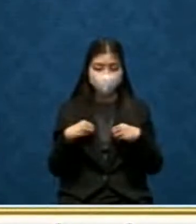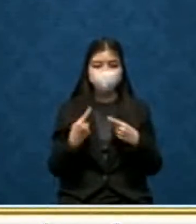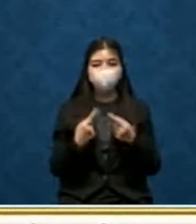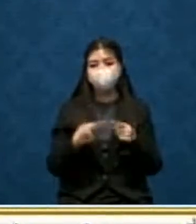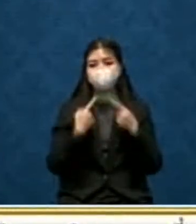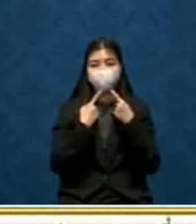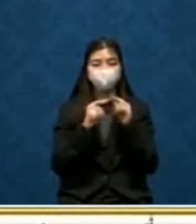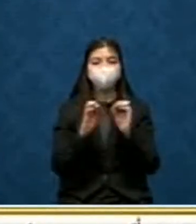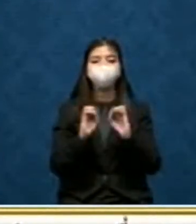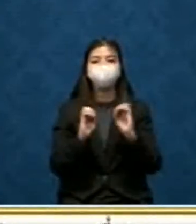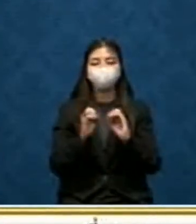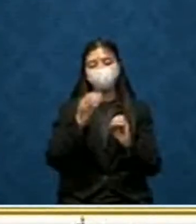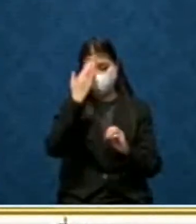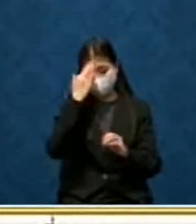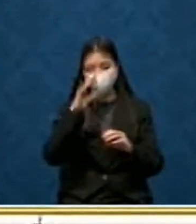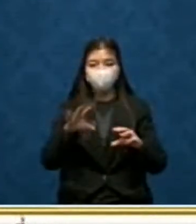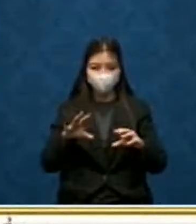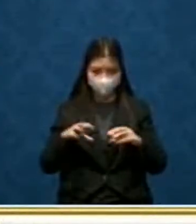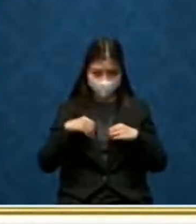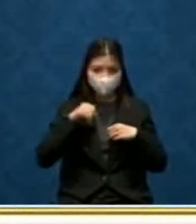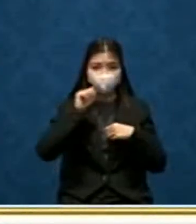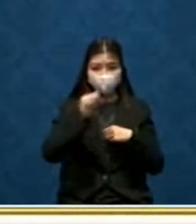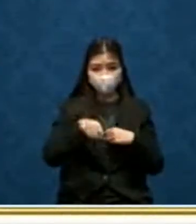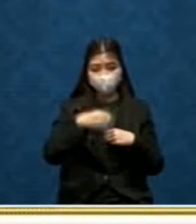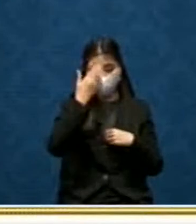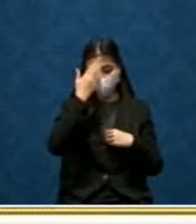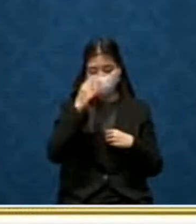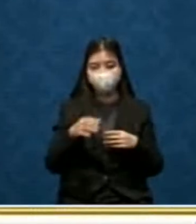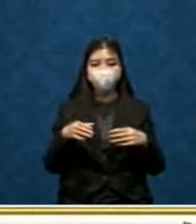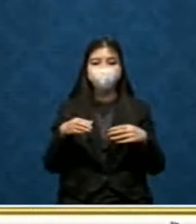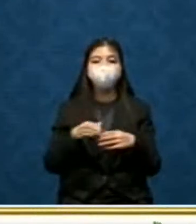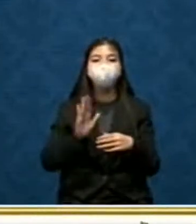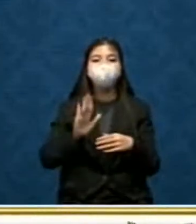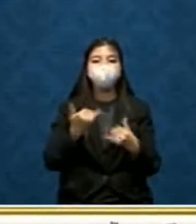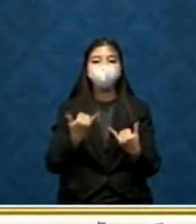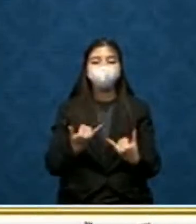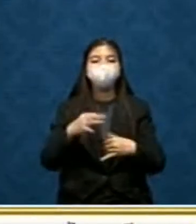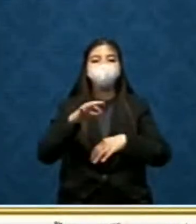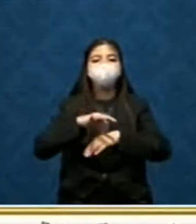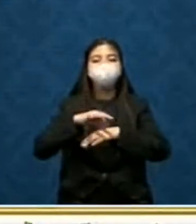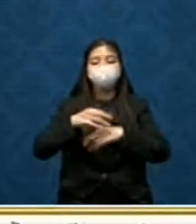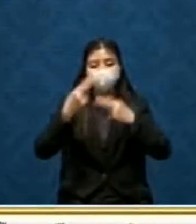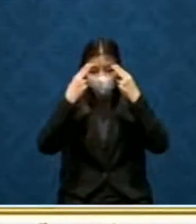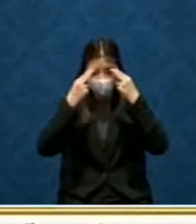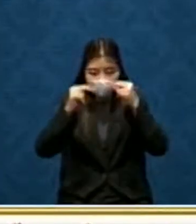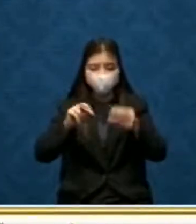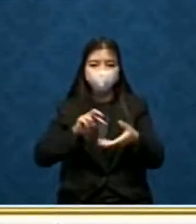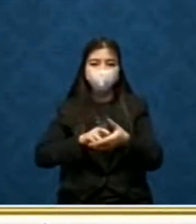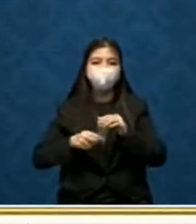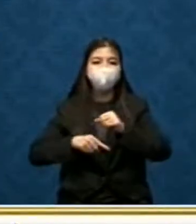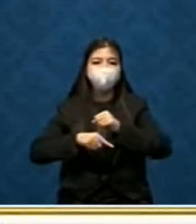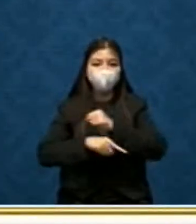อกก็แดงวาจำนนหอว่ายุกขั้นนี้มีการทุจหลิขอรบฉันสูงที่สุด